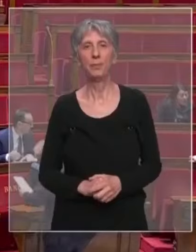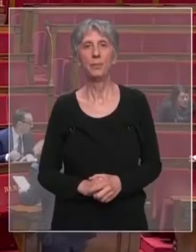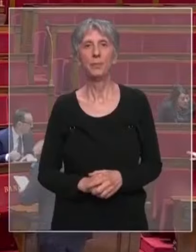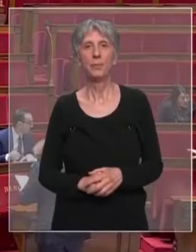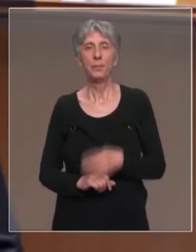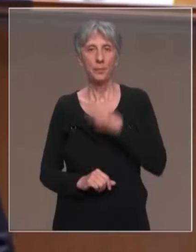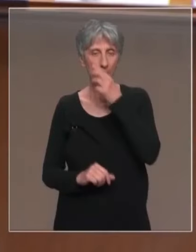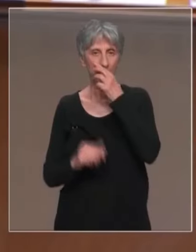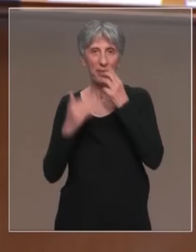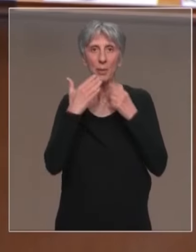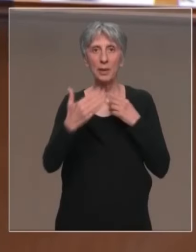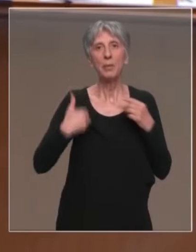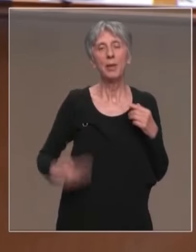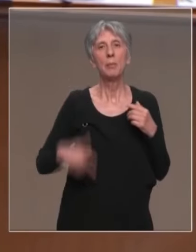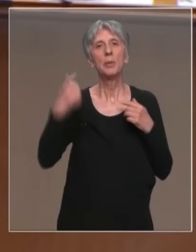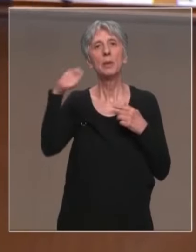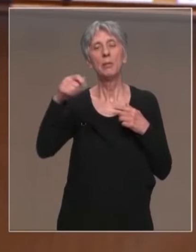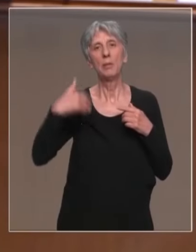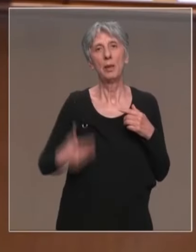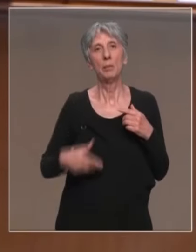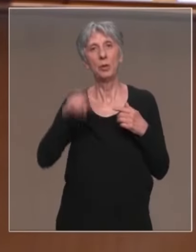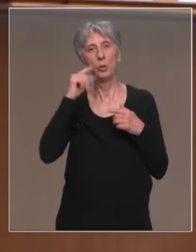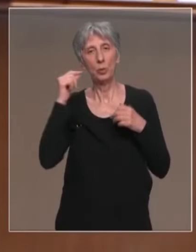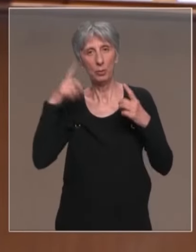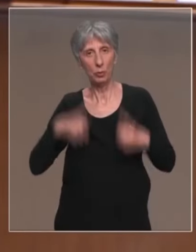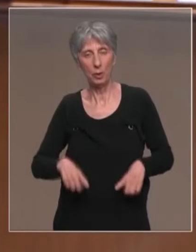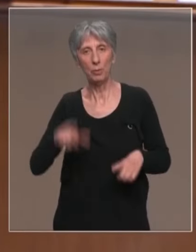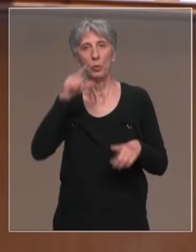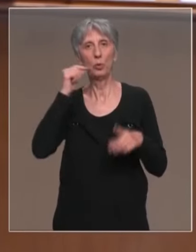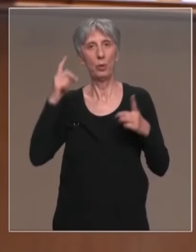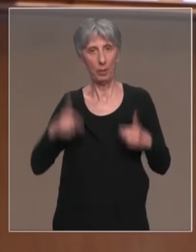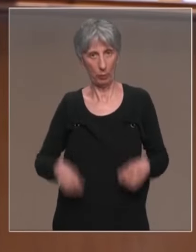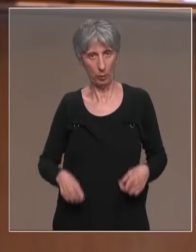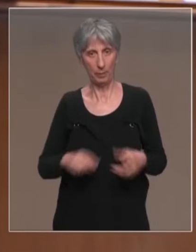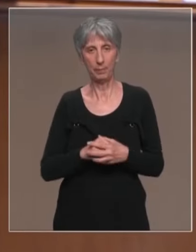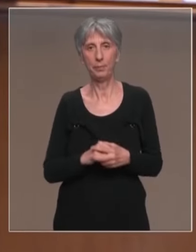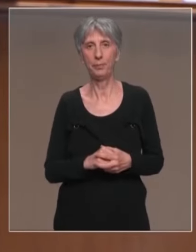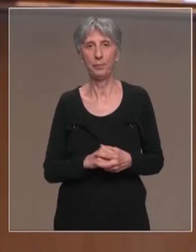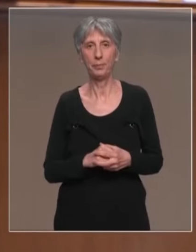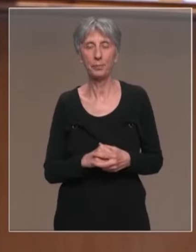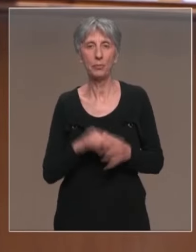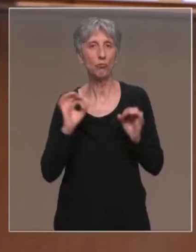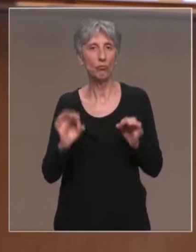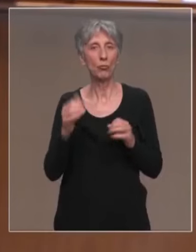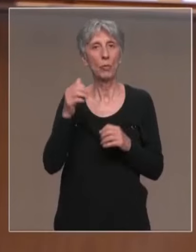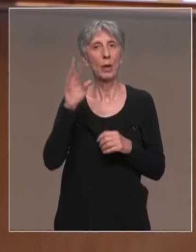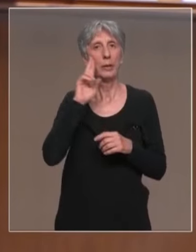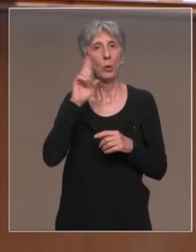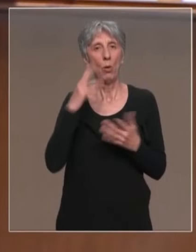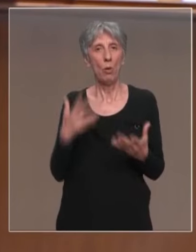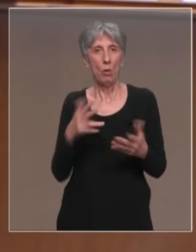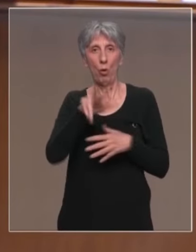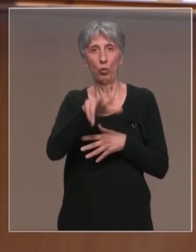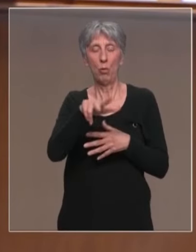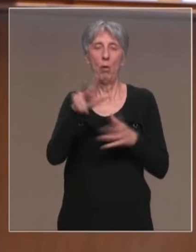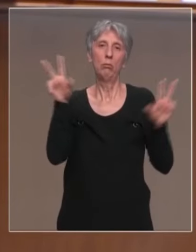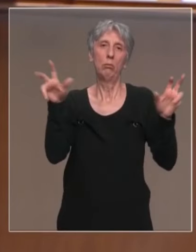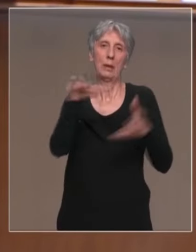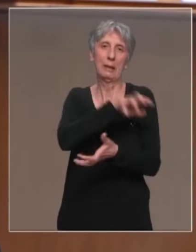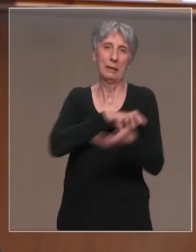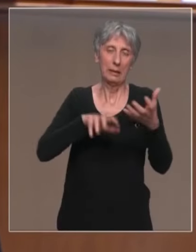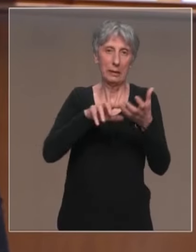Merci Madame la Présidente, Mesdames et Messieurs les députés, Monsieur le député Jean-Louis Bricou. Vous avez raison, le logement est en crise et c'est une crise